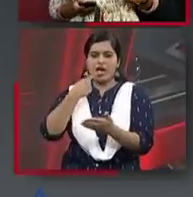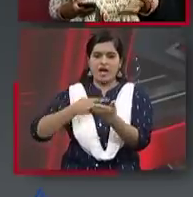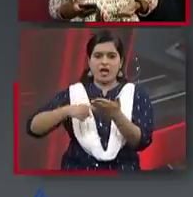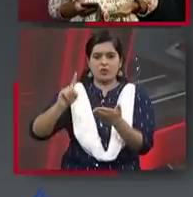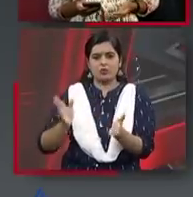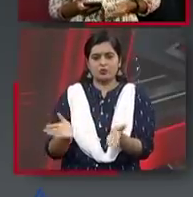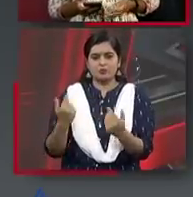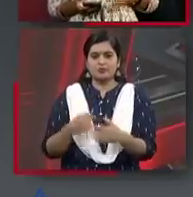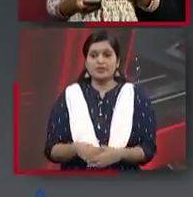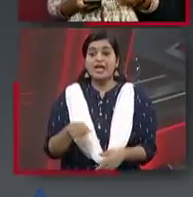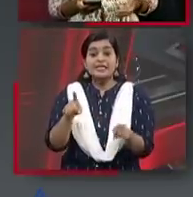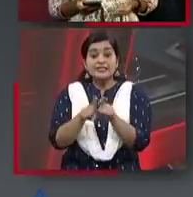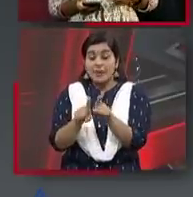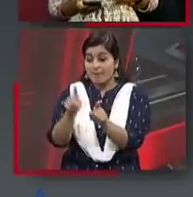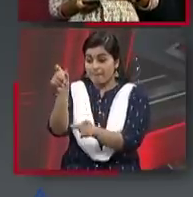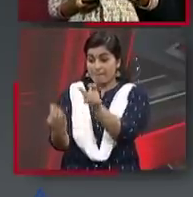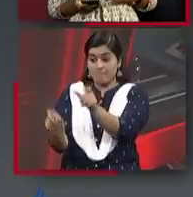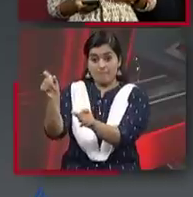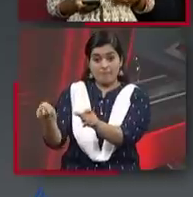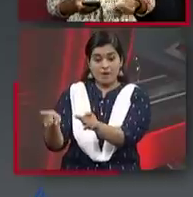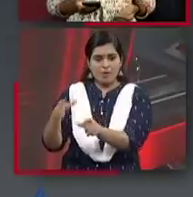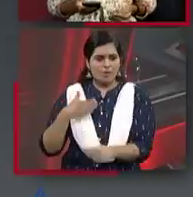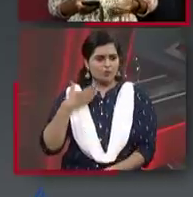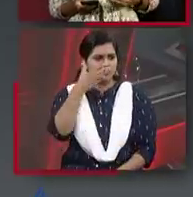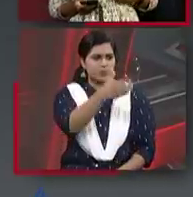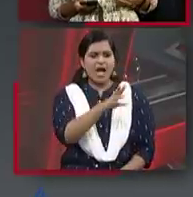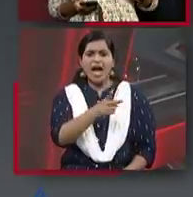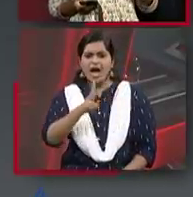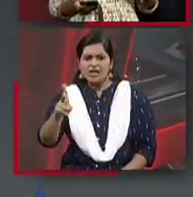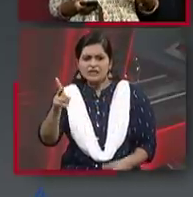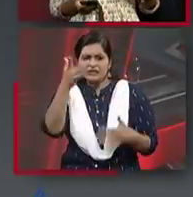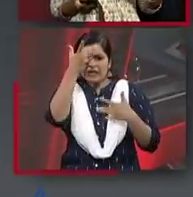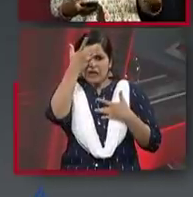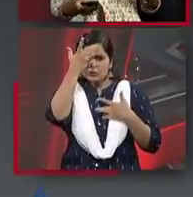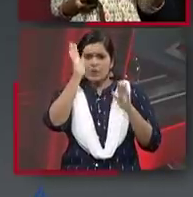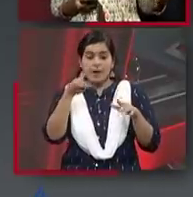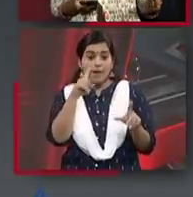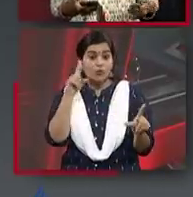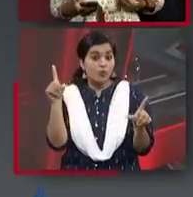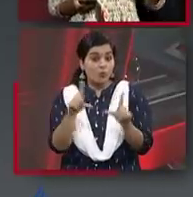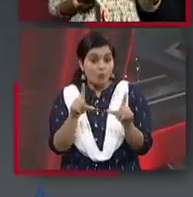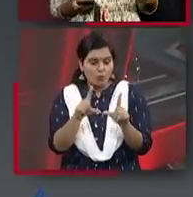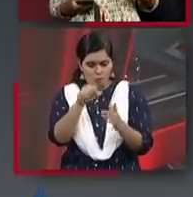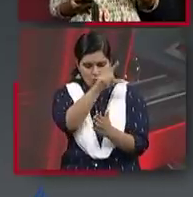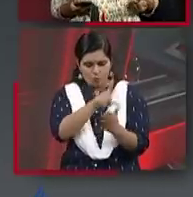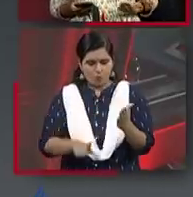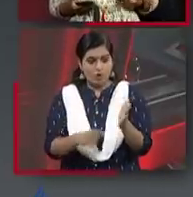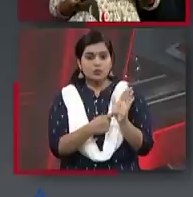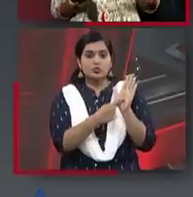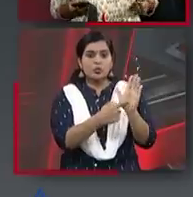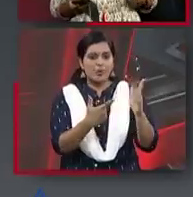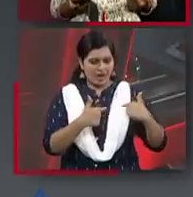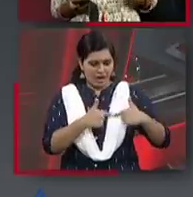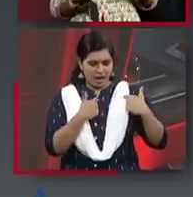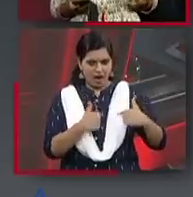വാക്സിൻ എടുക്കാൻ പോവുകയാണെങ്കിൽ അവർക്ക് മറ്റ് ഇതര അസുഖങ്ങളുണ്ട്, കോമോർബിലിറ്റീസ്, മരണത്തിന് കാരണമായേക്കാവുന്ന ഹൃദ്രോഗം അടക്കമുള്ള അല്ലെങ്കിൽ